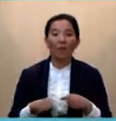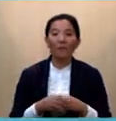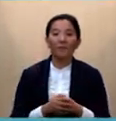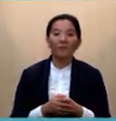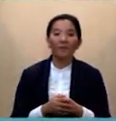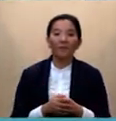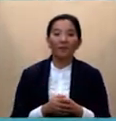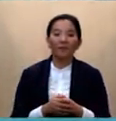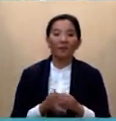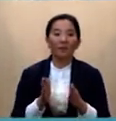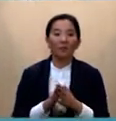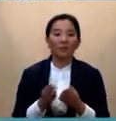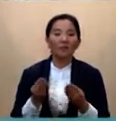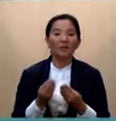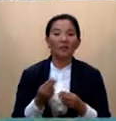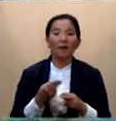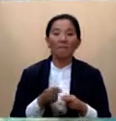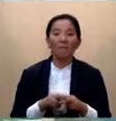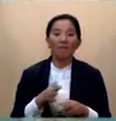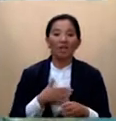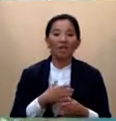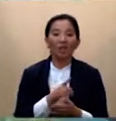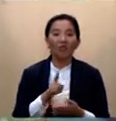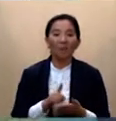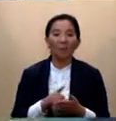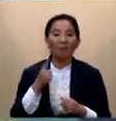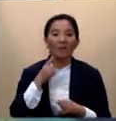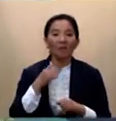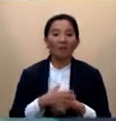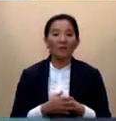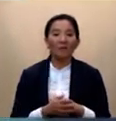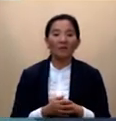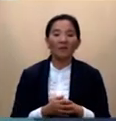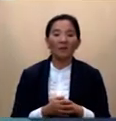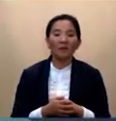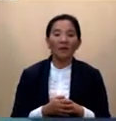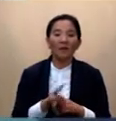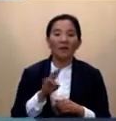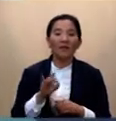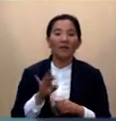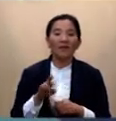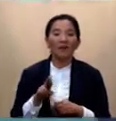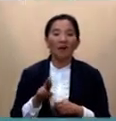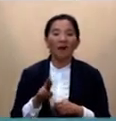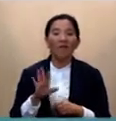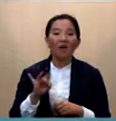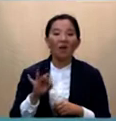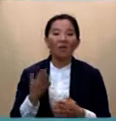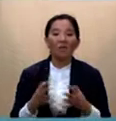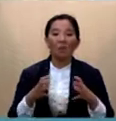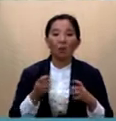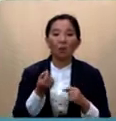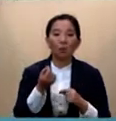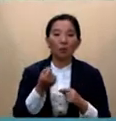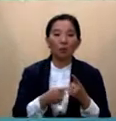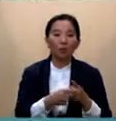По правилам футбола, дайте мяч, пожалуйста. Мы должны понимать, вот линия ворот. Если мяч чуть-чуть